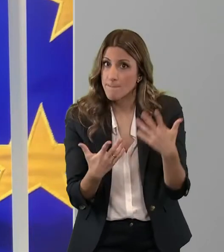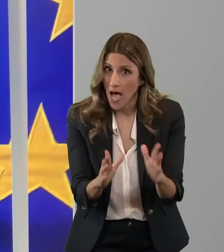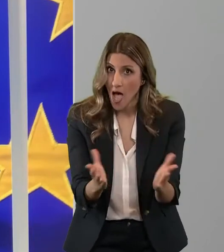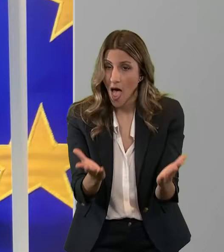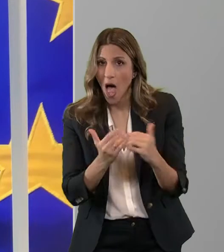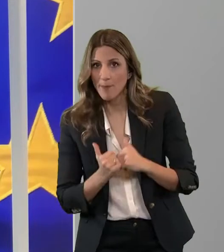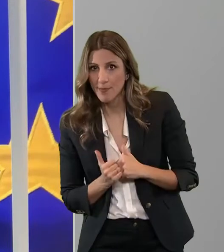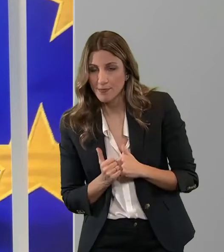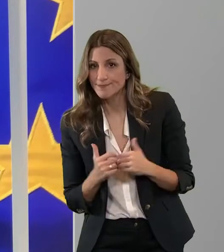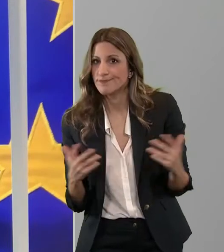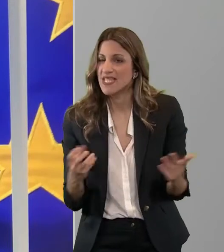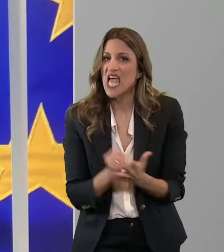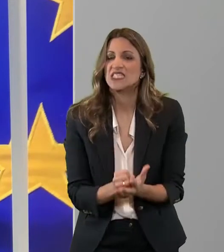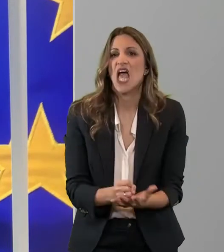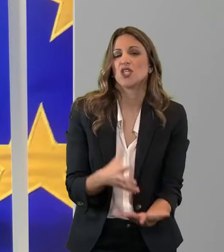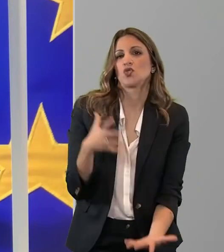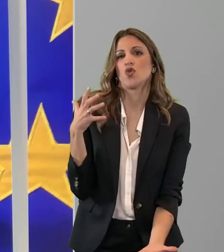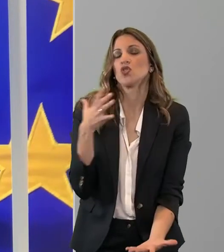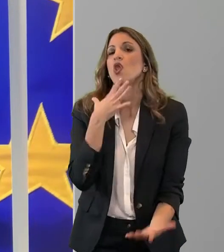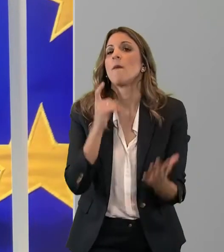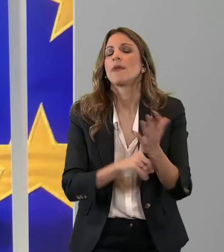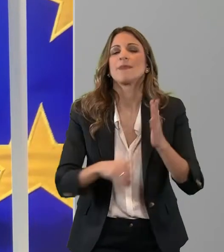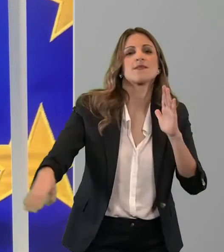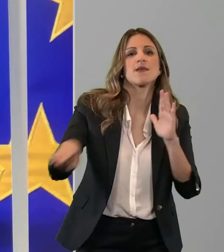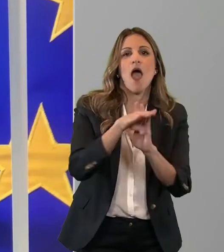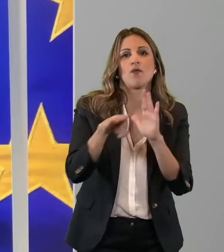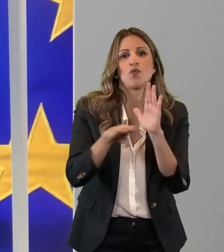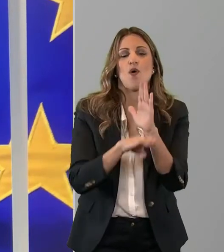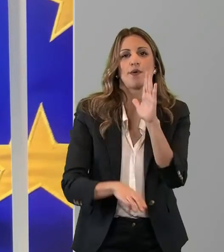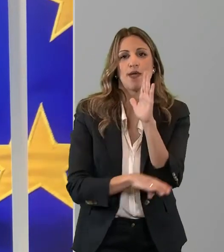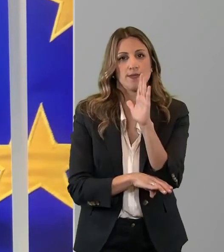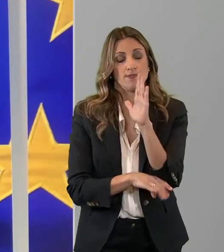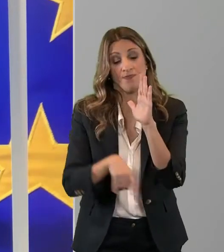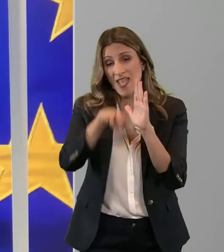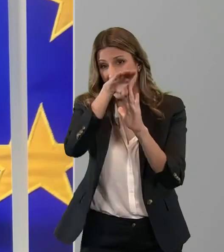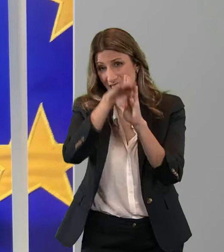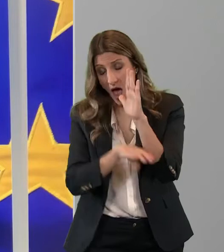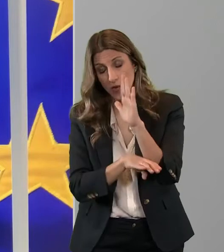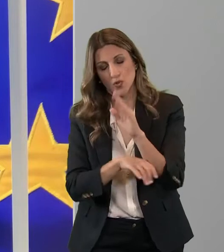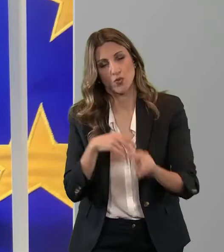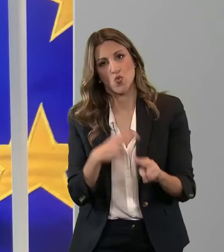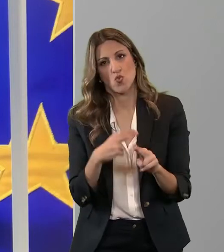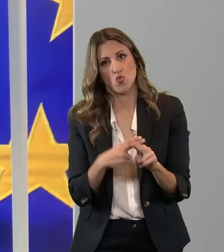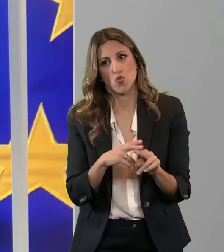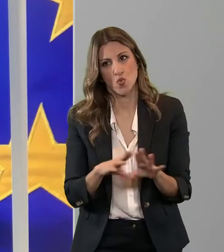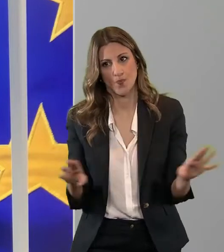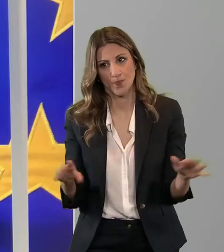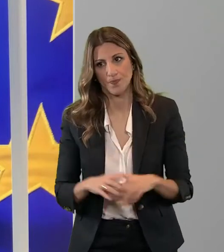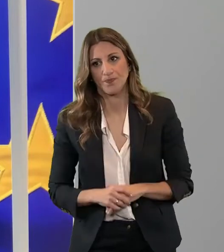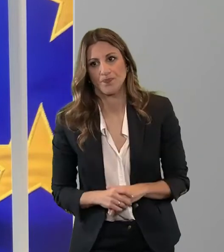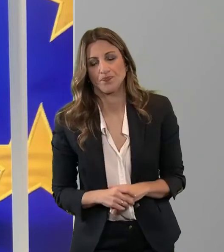οριοθετήσεις και σαφέστατους κανόνες που είναι την ίδια στιγμή και φιλόδοξοι αλλά και εφικτοί. Θα σας